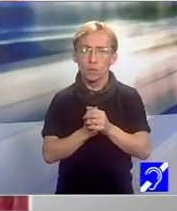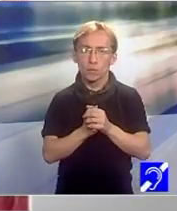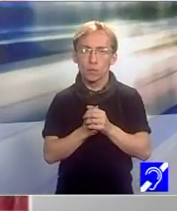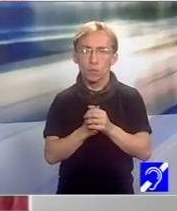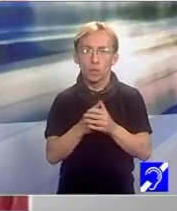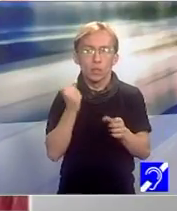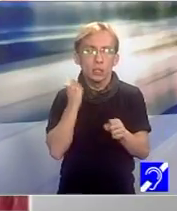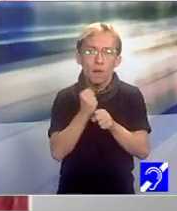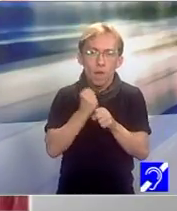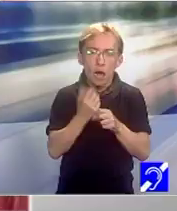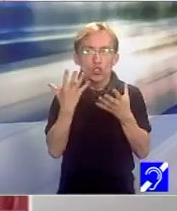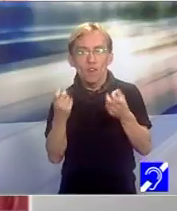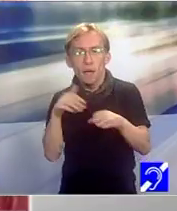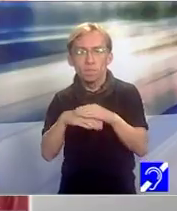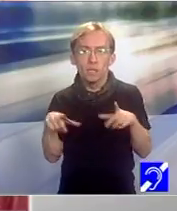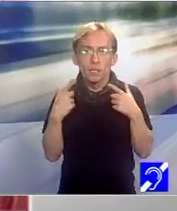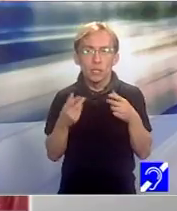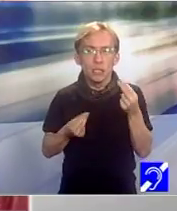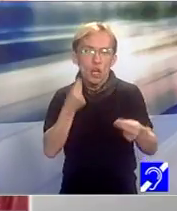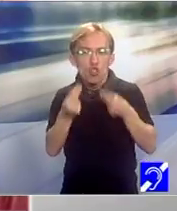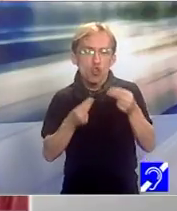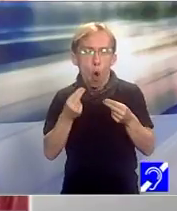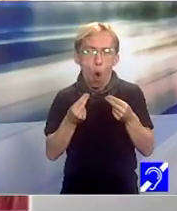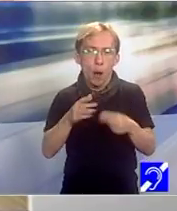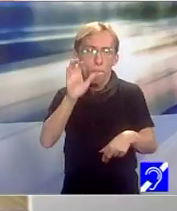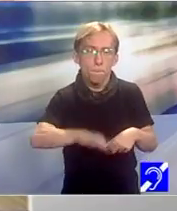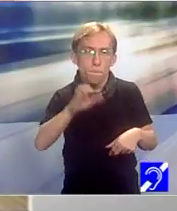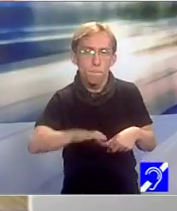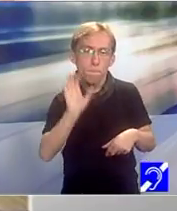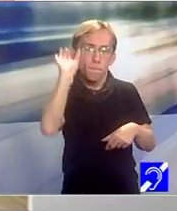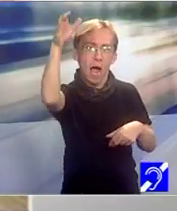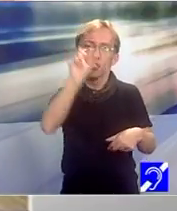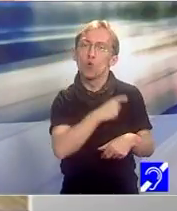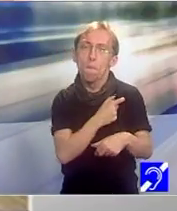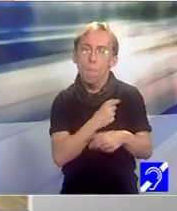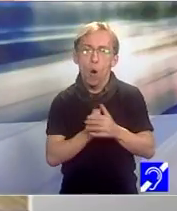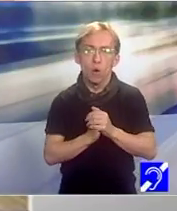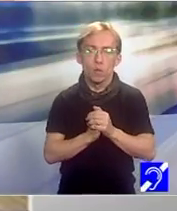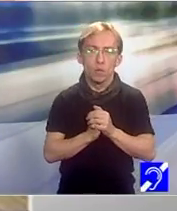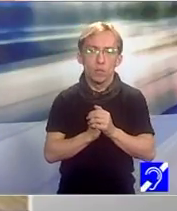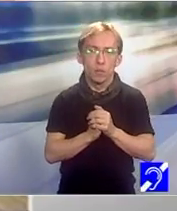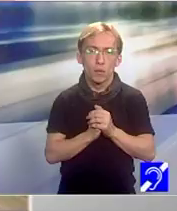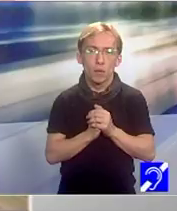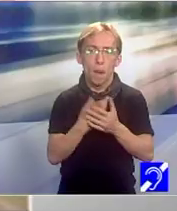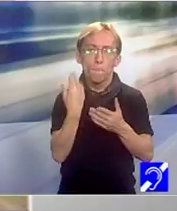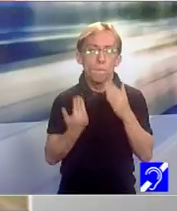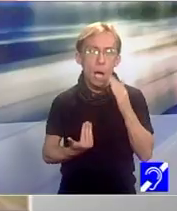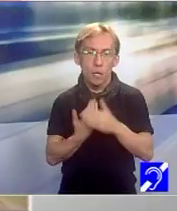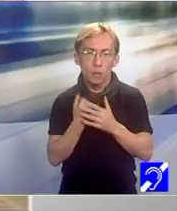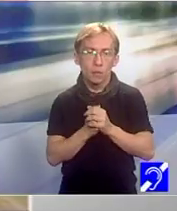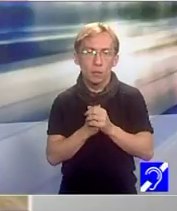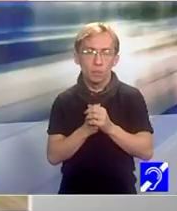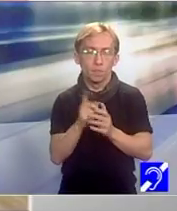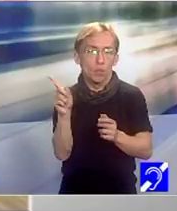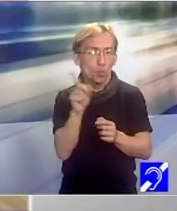să fac ceva. De exemplu, să joc basket, nu pot. Și când eram, nu știu, mai mic și nu